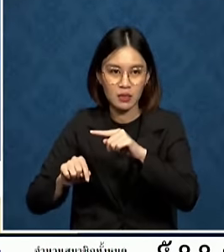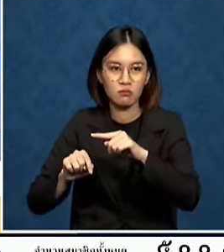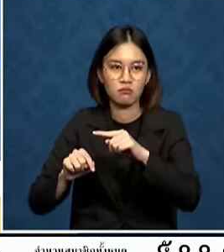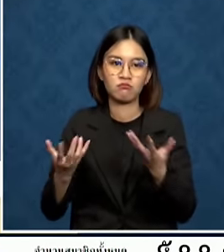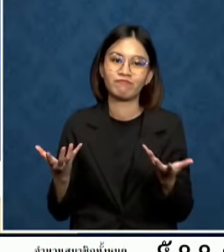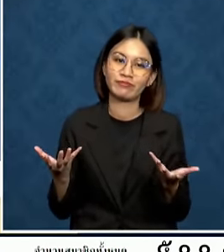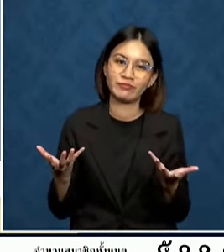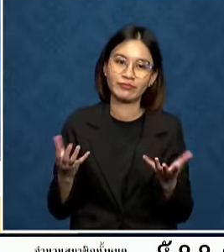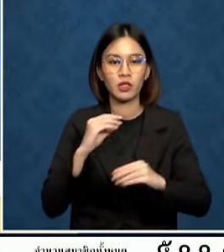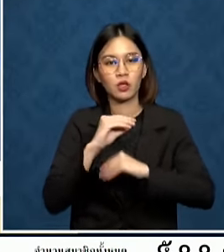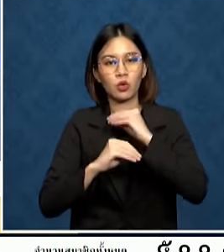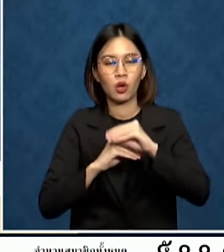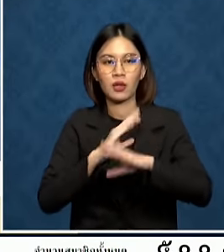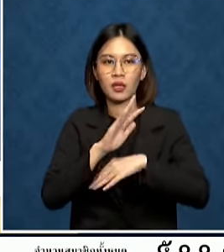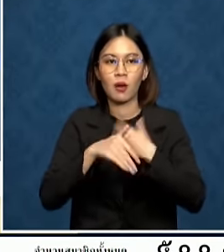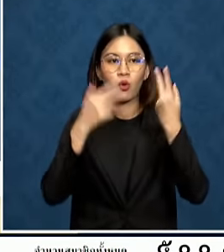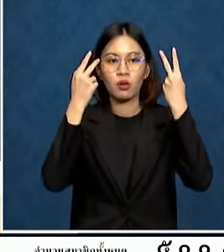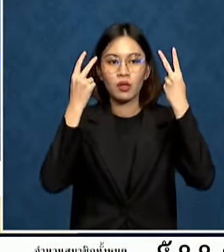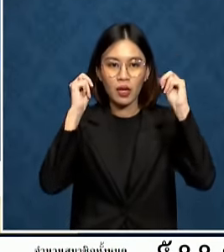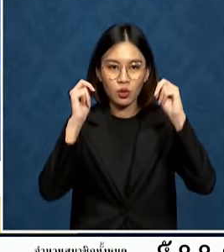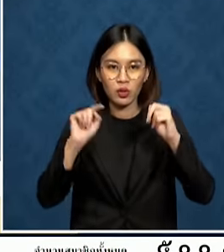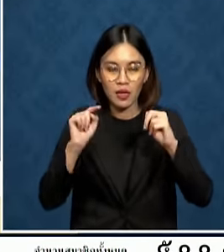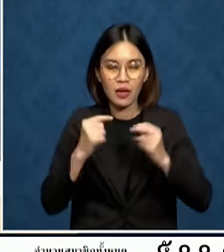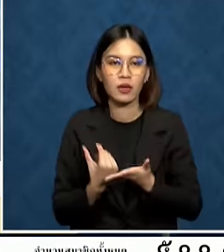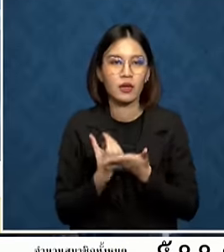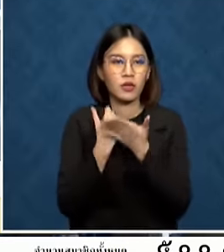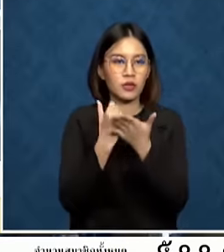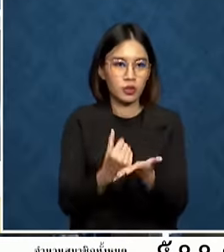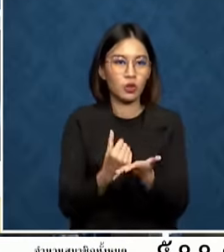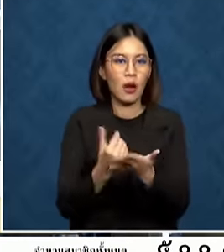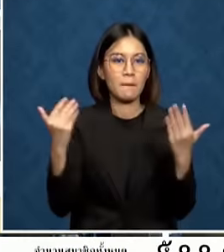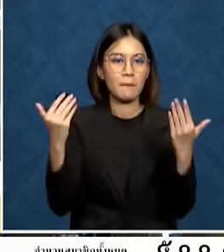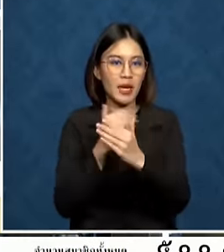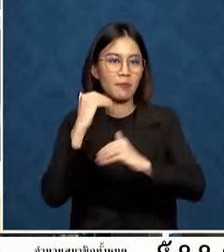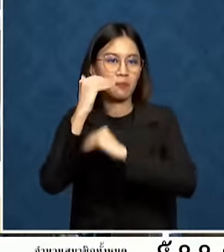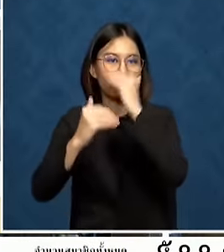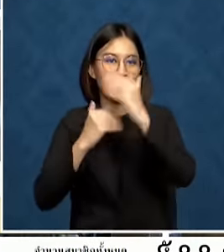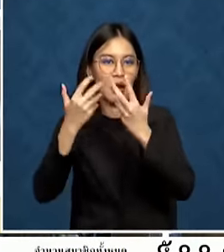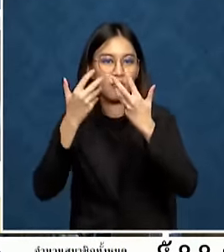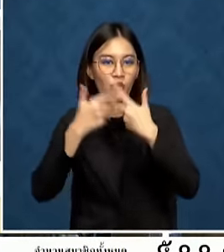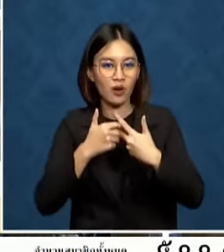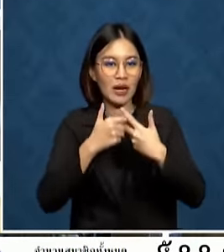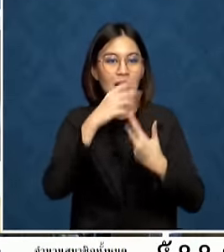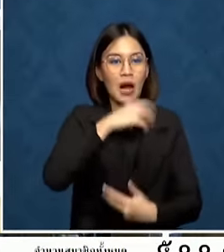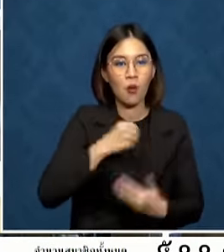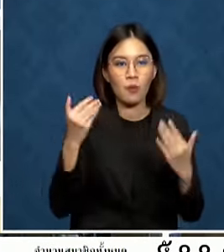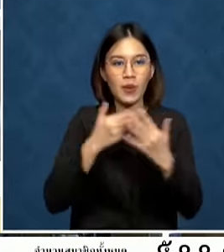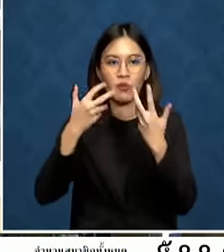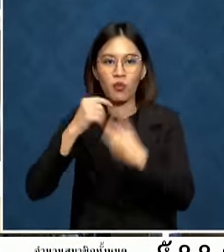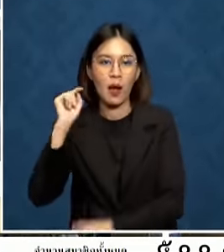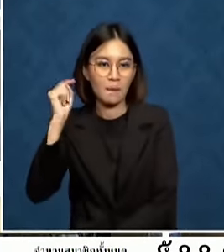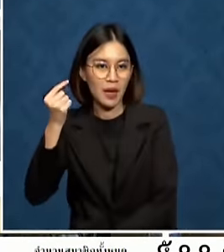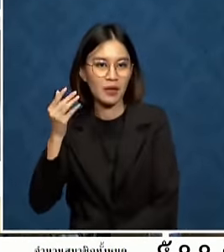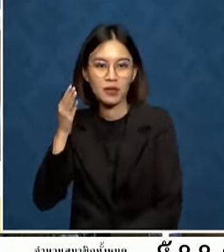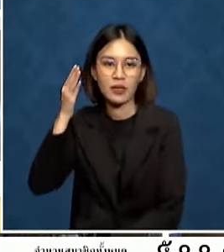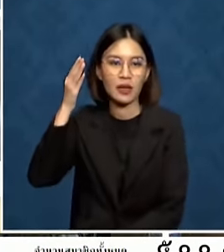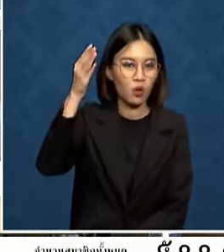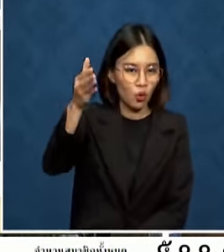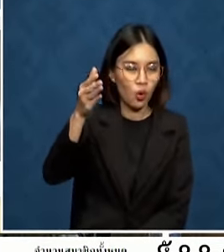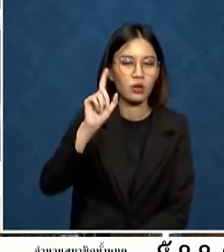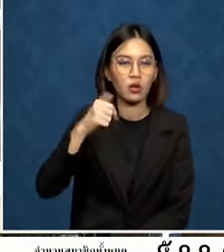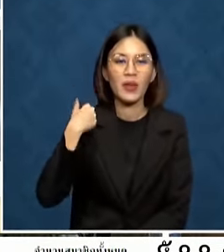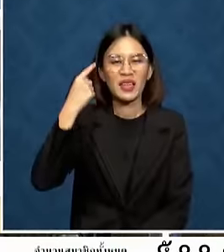โครงการเหล่านี้นะครับท่านนายกรัฐมนตรีที่จะช่วยทรานฟอร์มอุตสาหกรรมเก่าไปสู่อุตสาหกรรมใหม่อุตสาหกรรมแห่งอนาคตควร